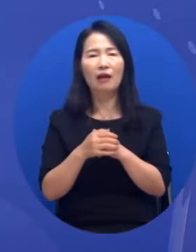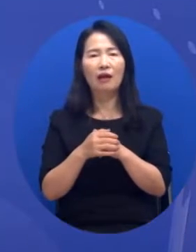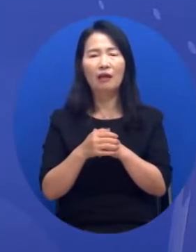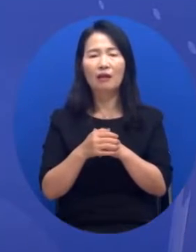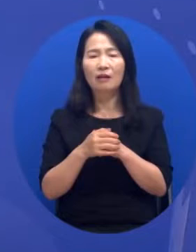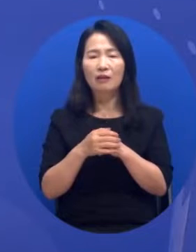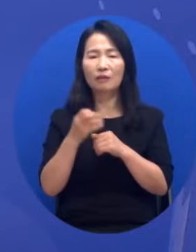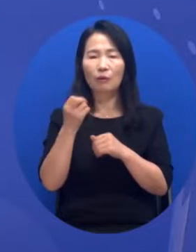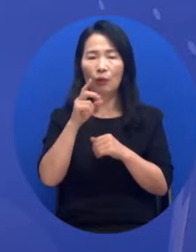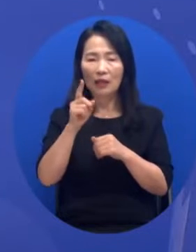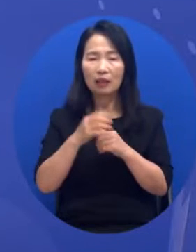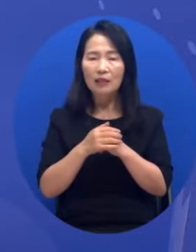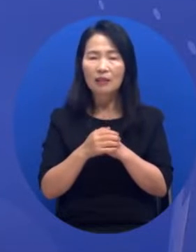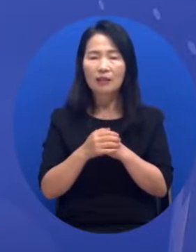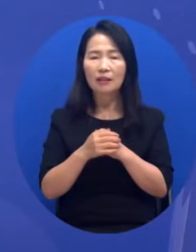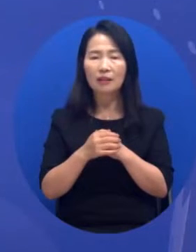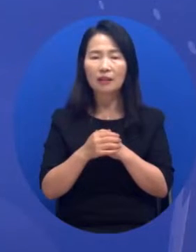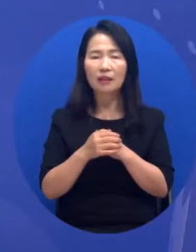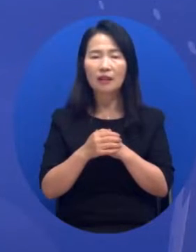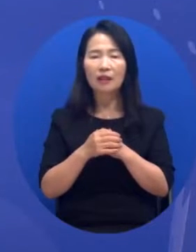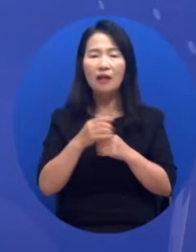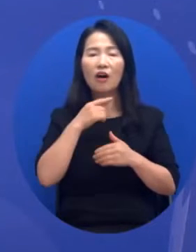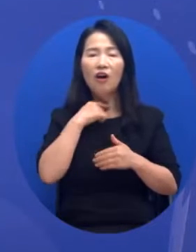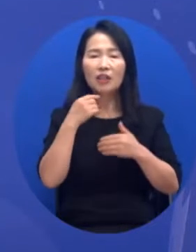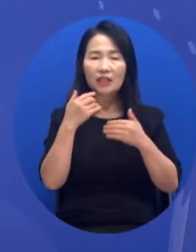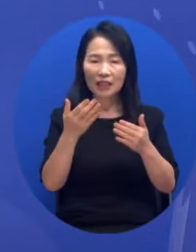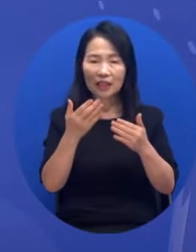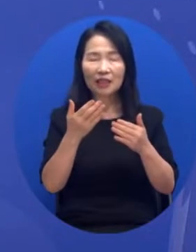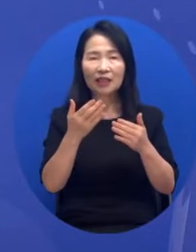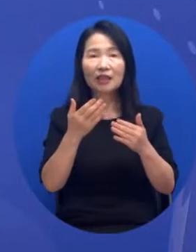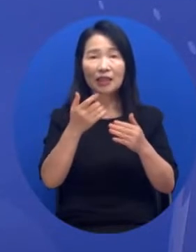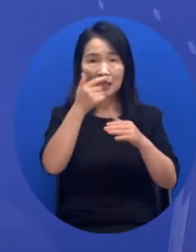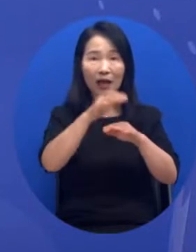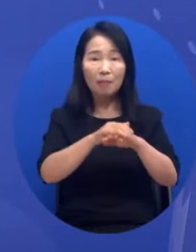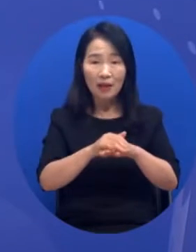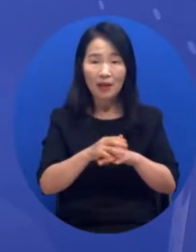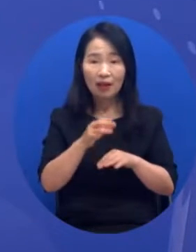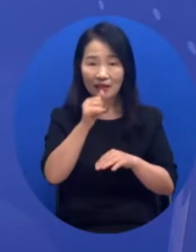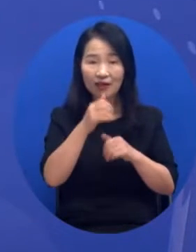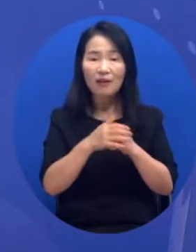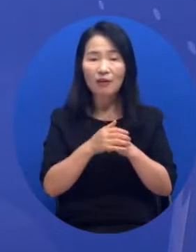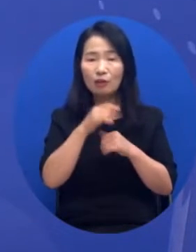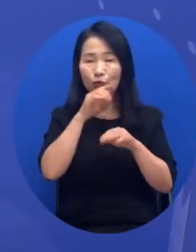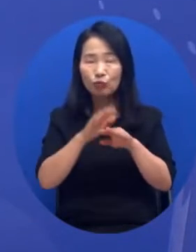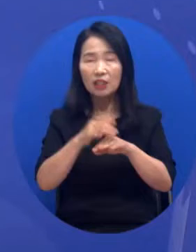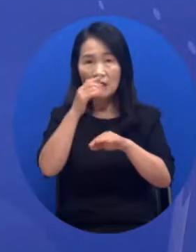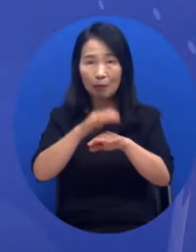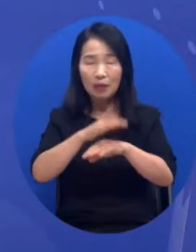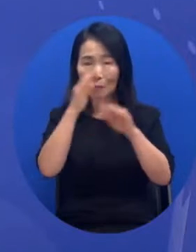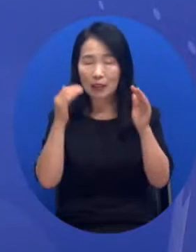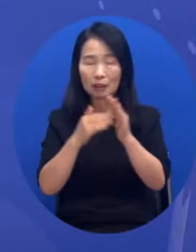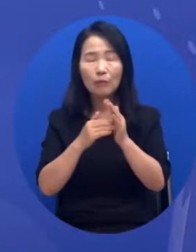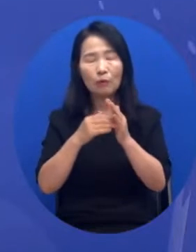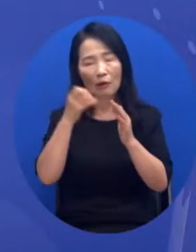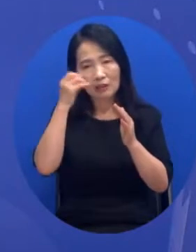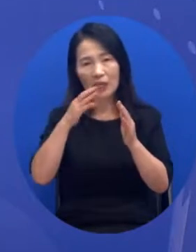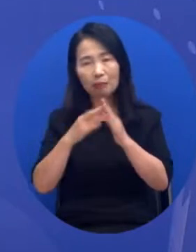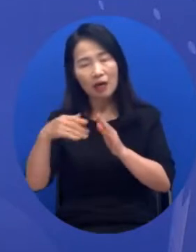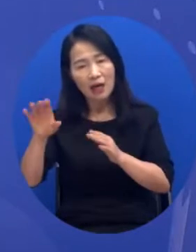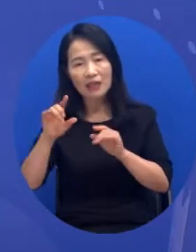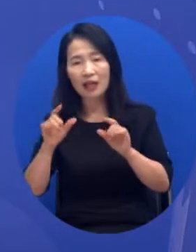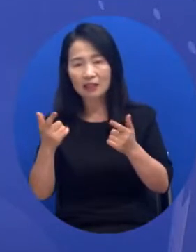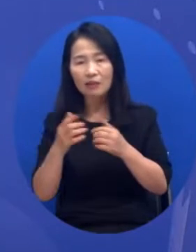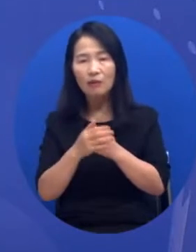그리고 또 한 가지는 혼신대가 있다는 겁니다. 가정교회란 교회는 주일 예배 끝나고 그냥 돌아가는 게 아니라 성령께서